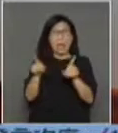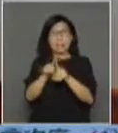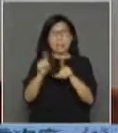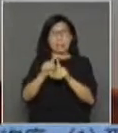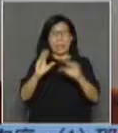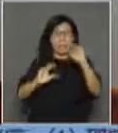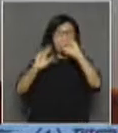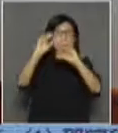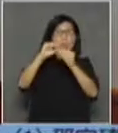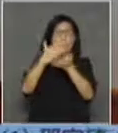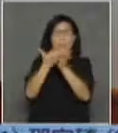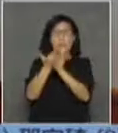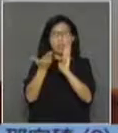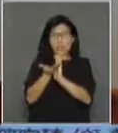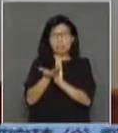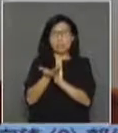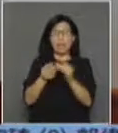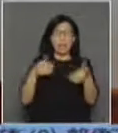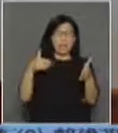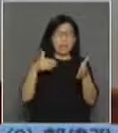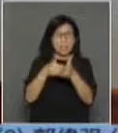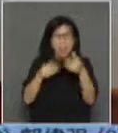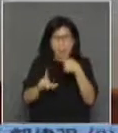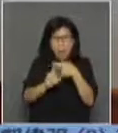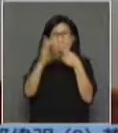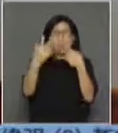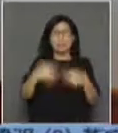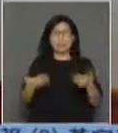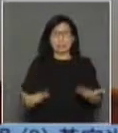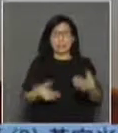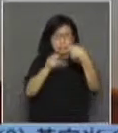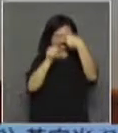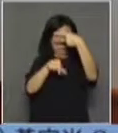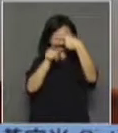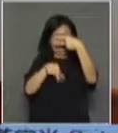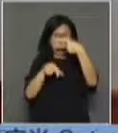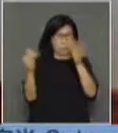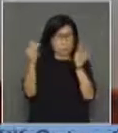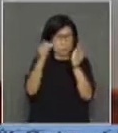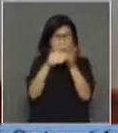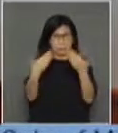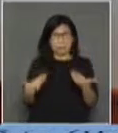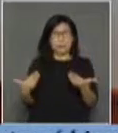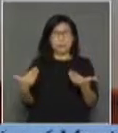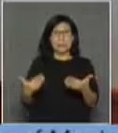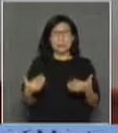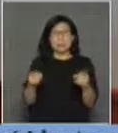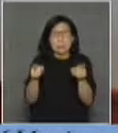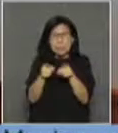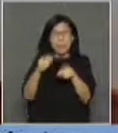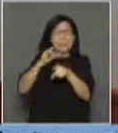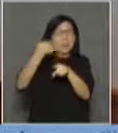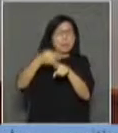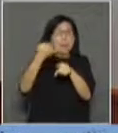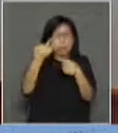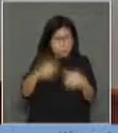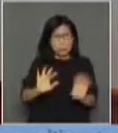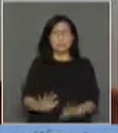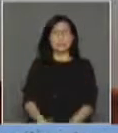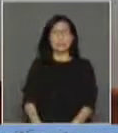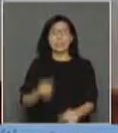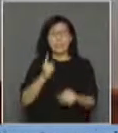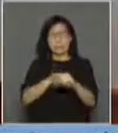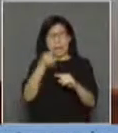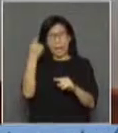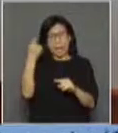外更接二連三，在今年1月至到現在的短短3個月已經發